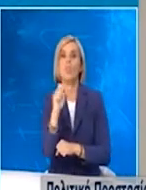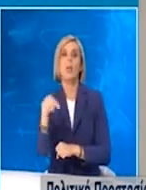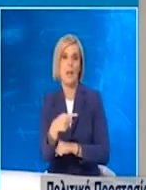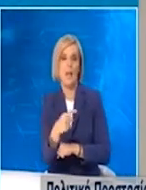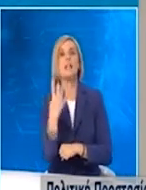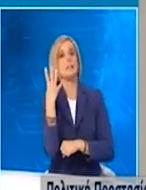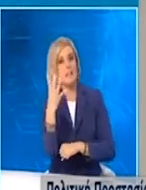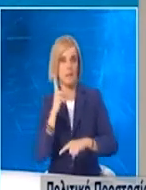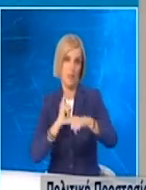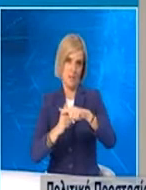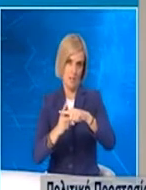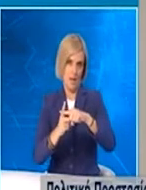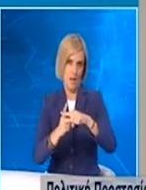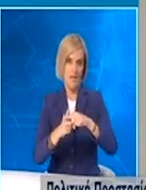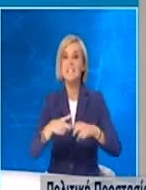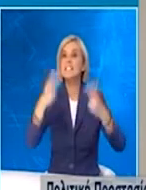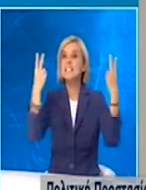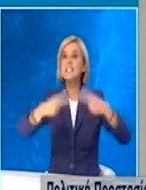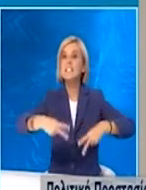θετικά. Και στα χερσαία σύνορά μας